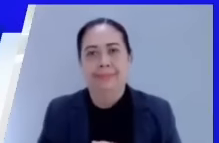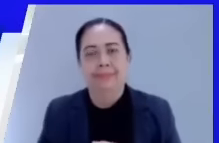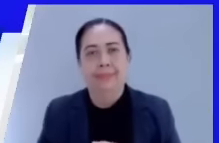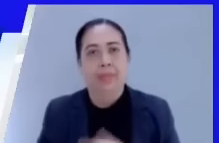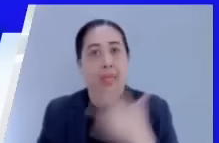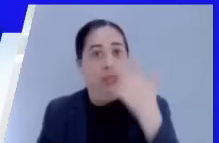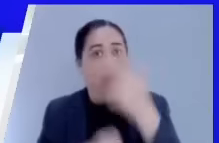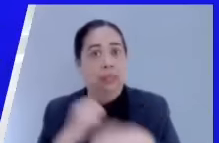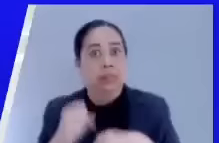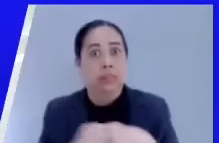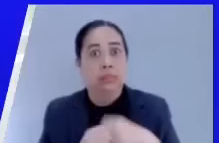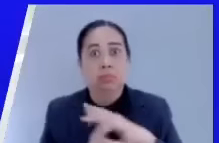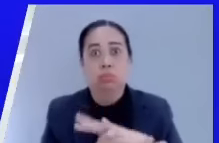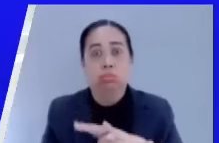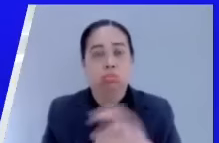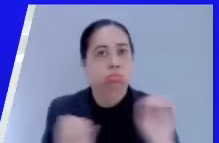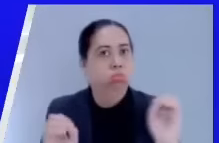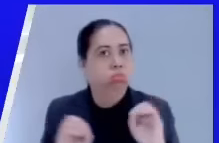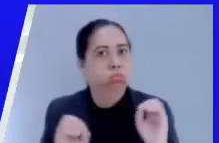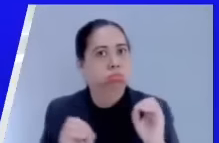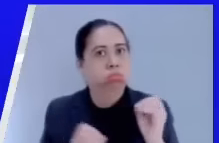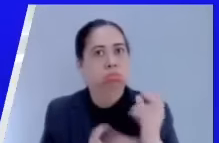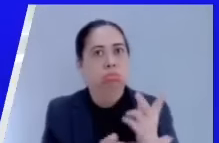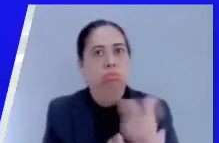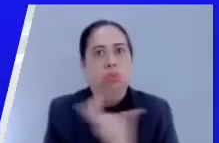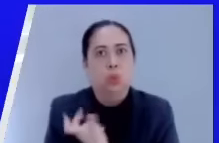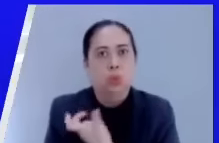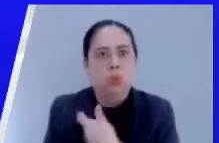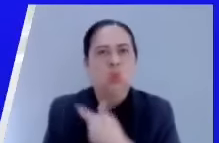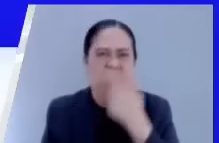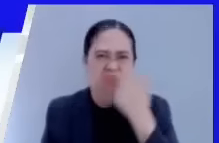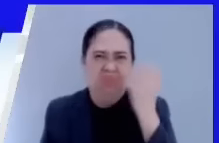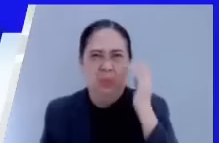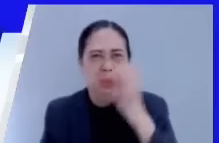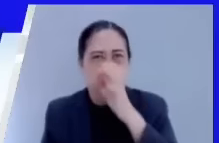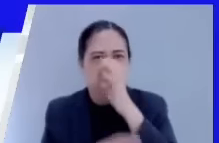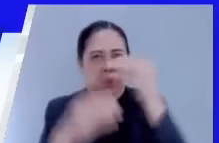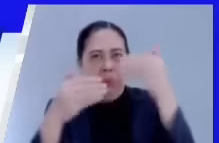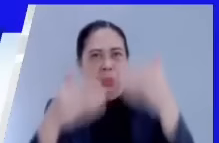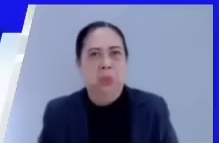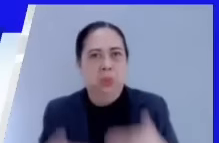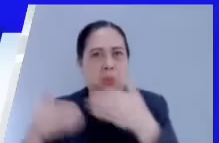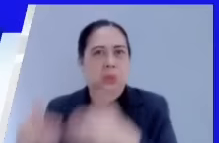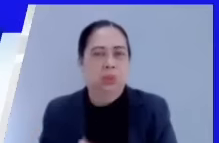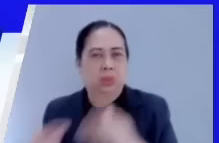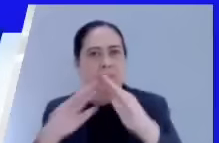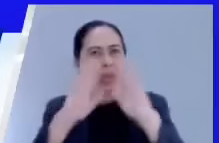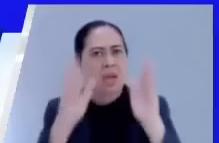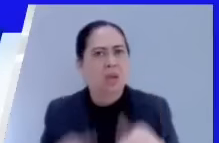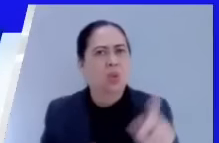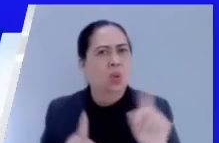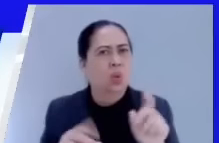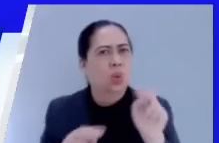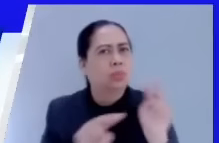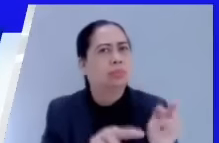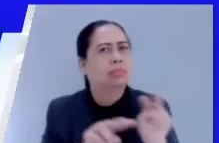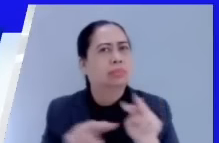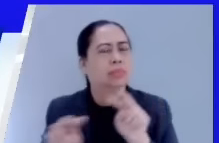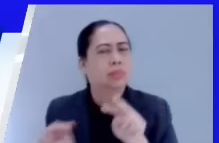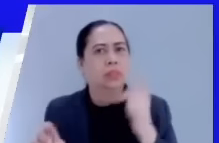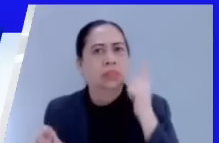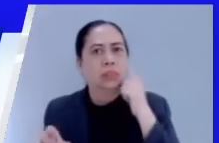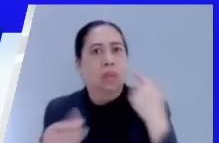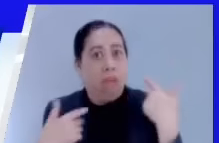pandemya, wala ho tayong mga bakuna dahil nga siyempre nakakulong tayo sa mga bahay natin. Ano ba yung na-monitor ho ninyo na nagkaroon ho ba